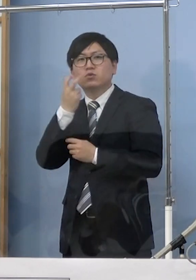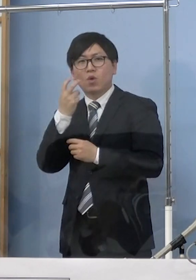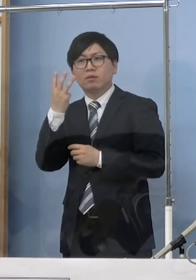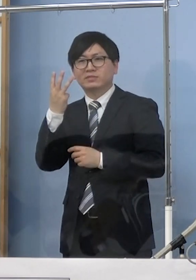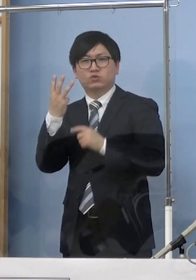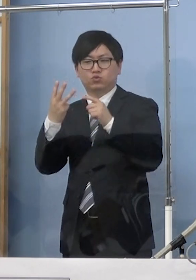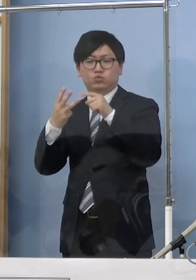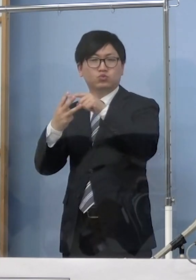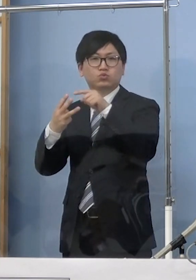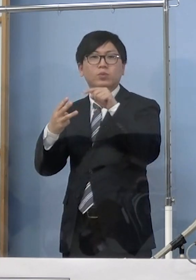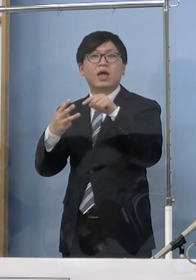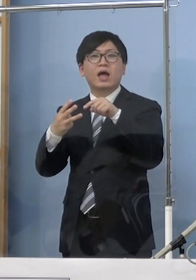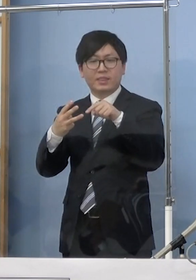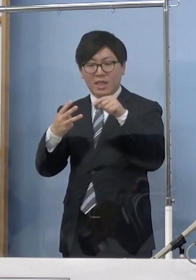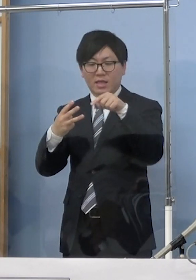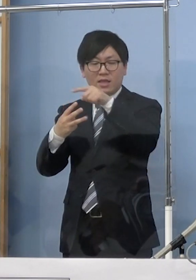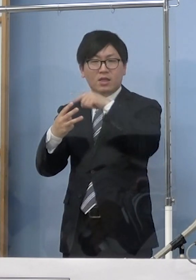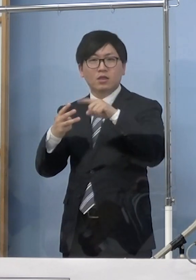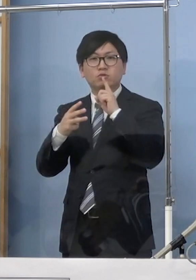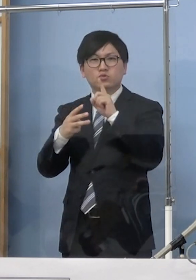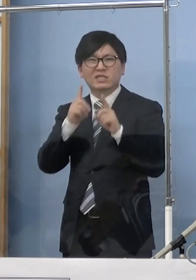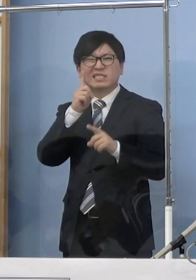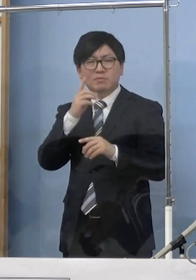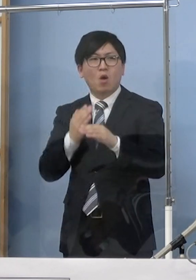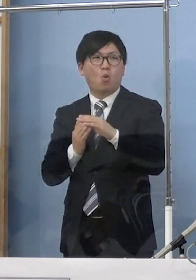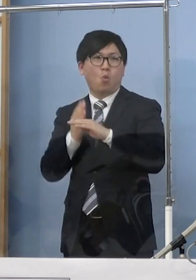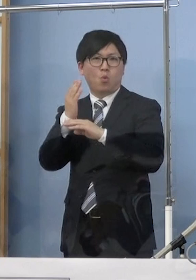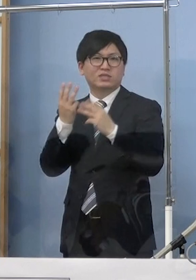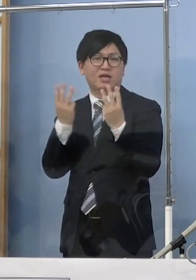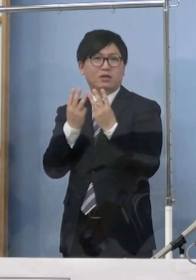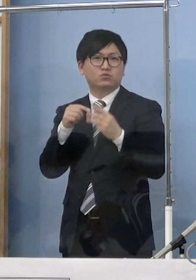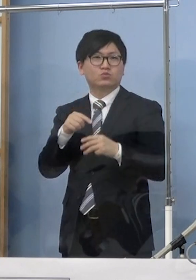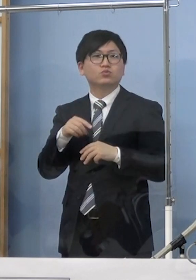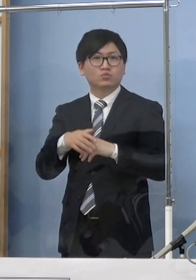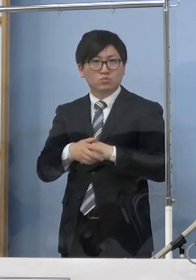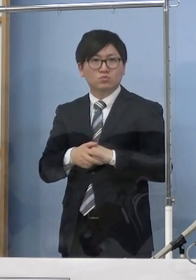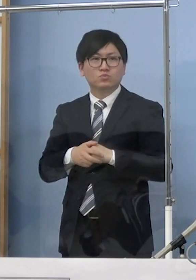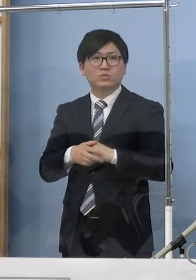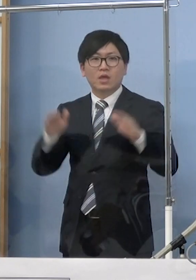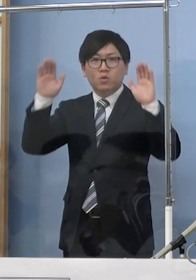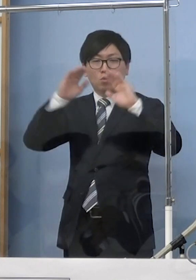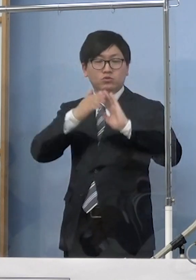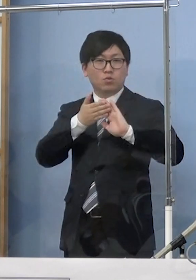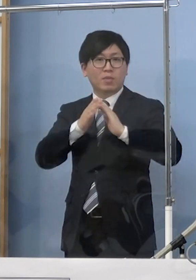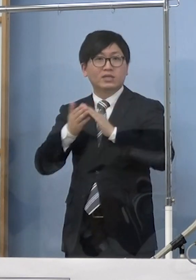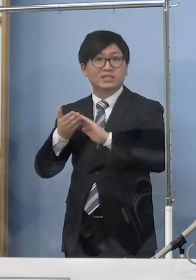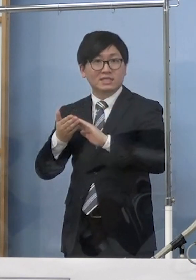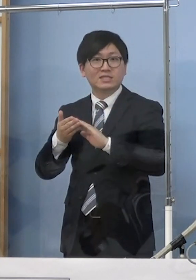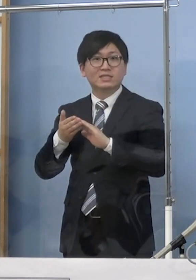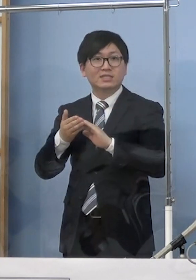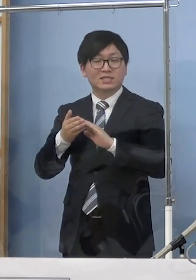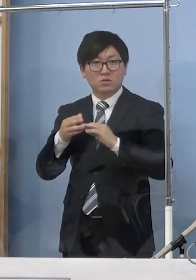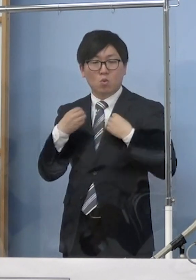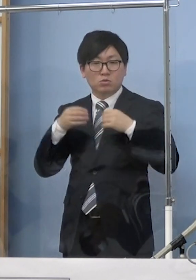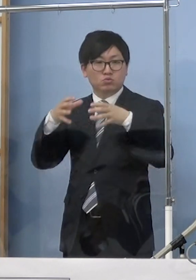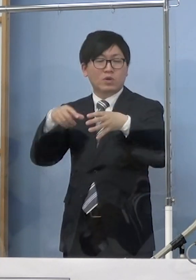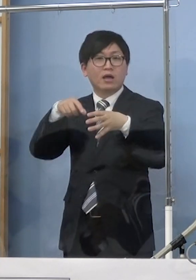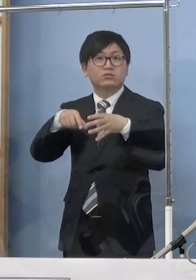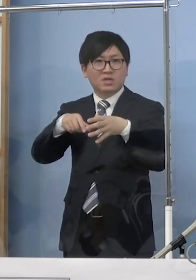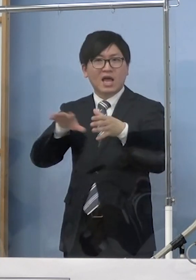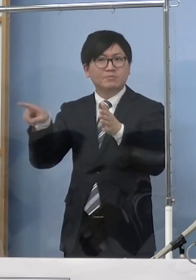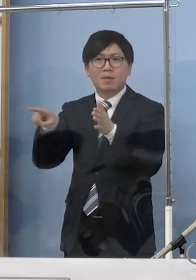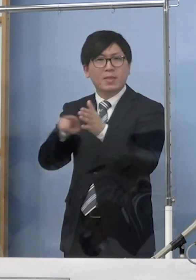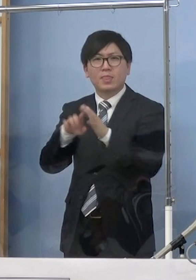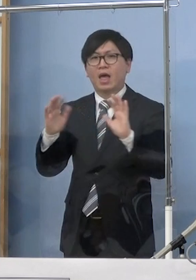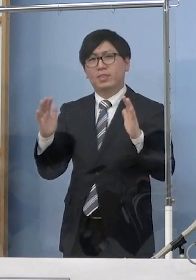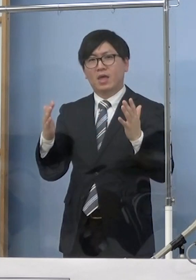これまで夜の街でのクラスターというのは発生してこなかったですね。